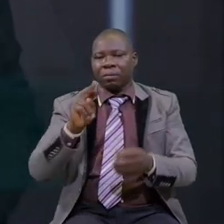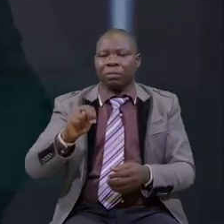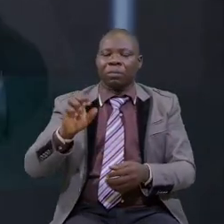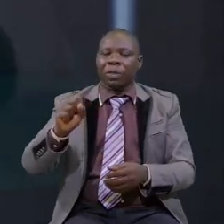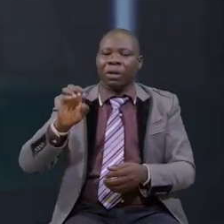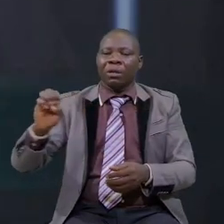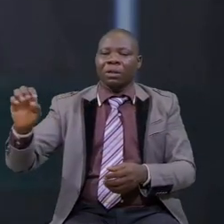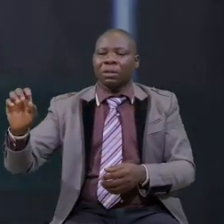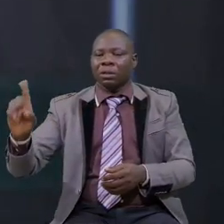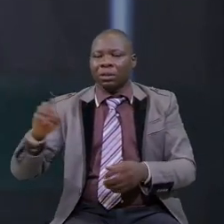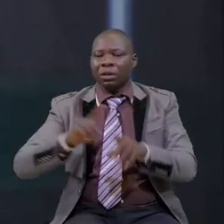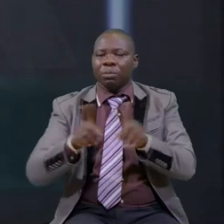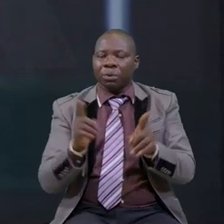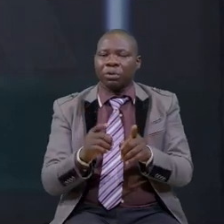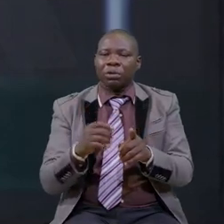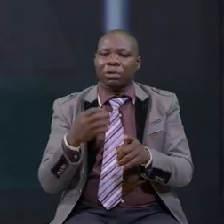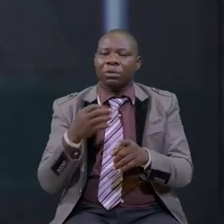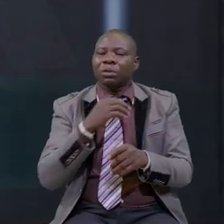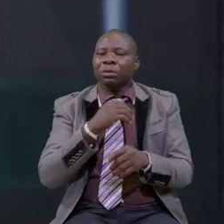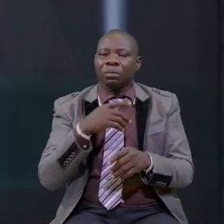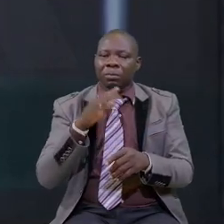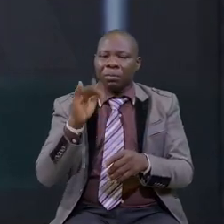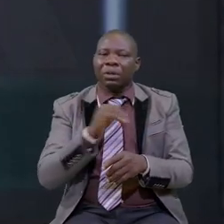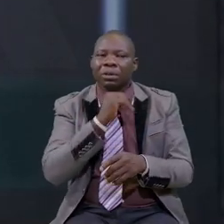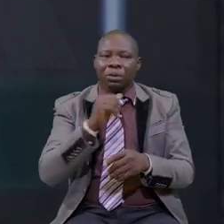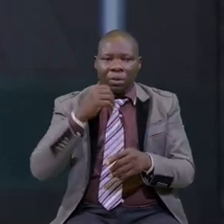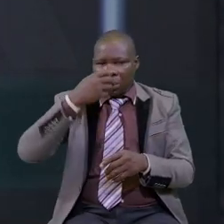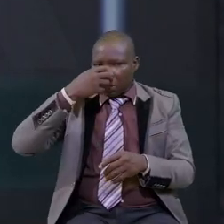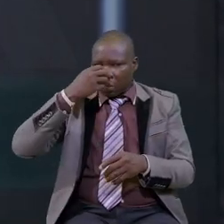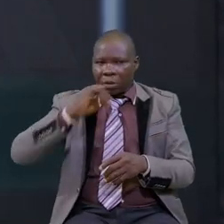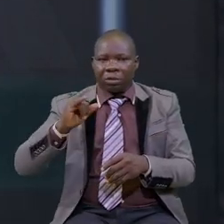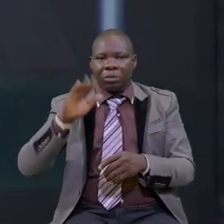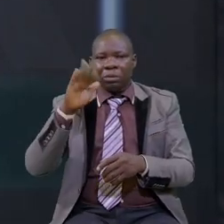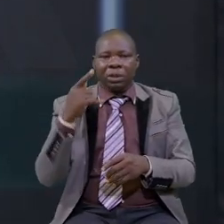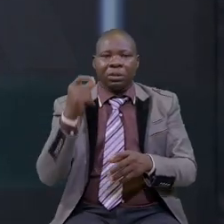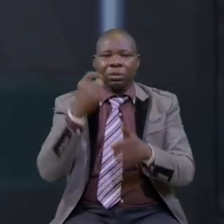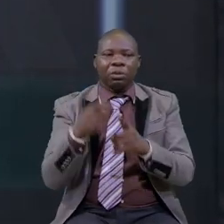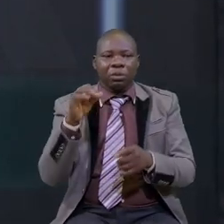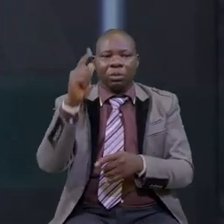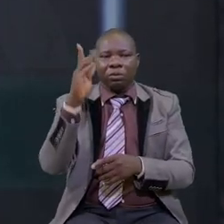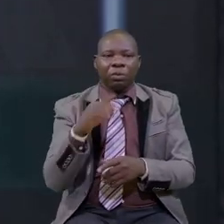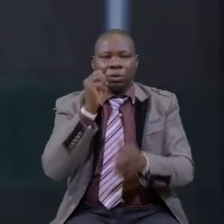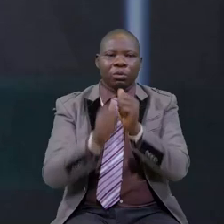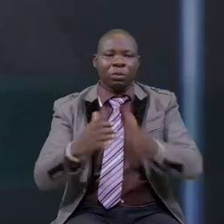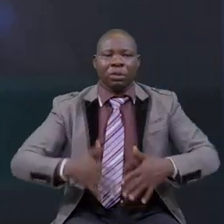incorruptible, par la parole vivante et permanente de Dieu.